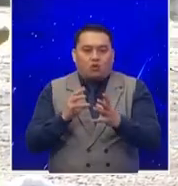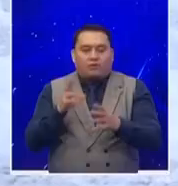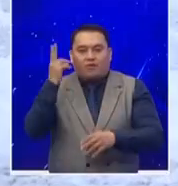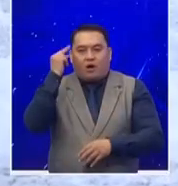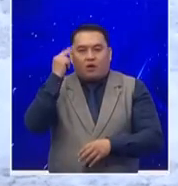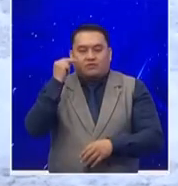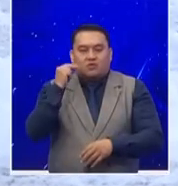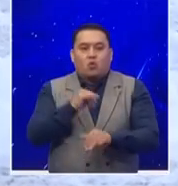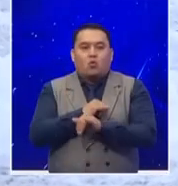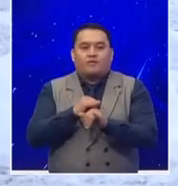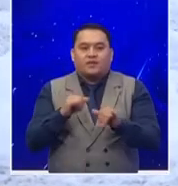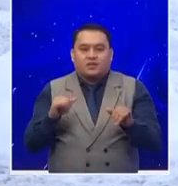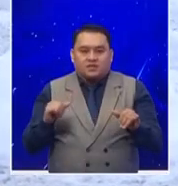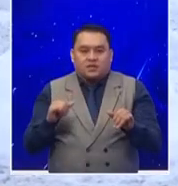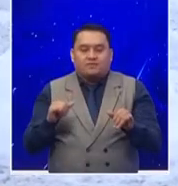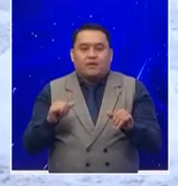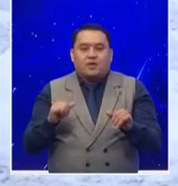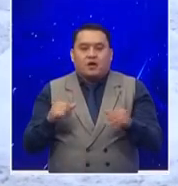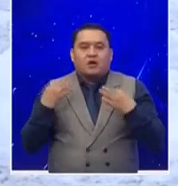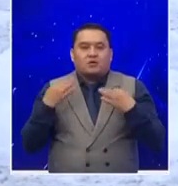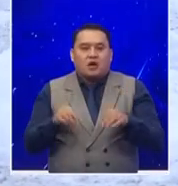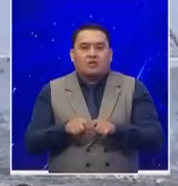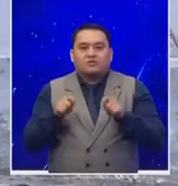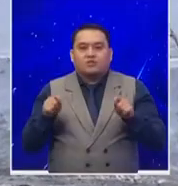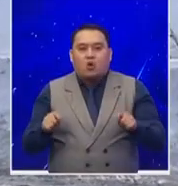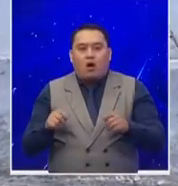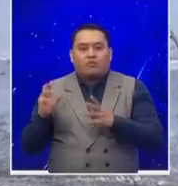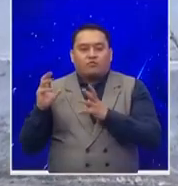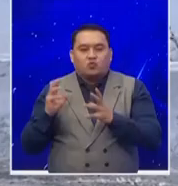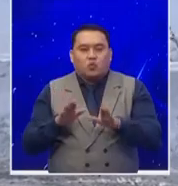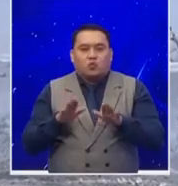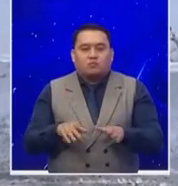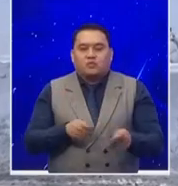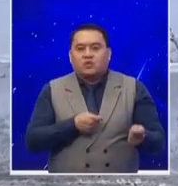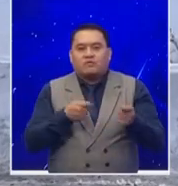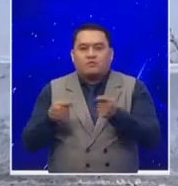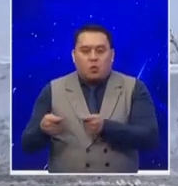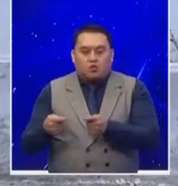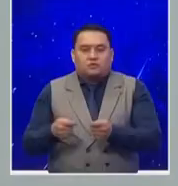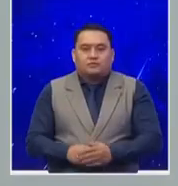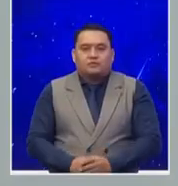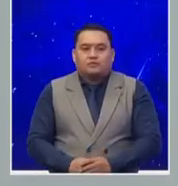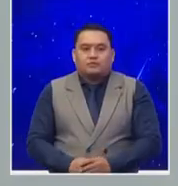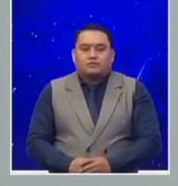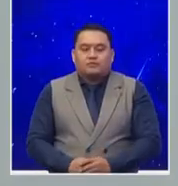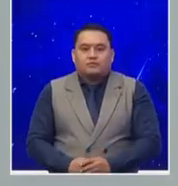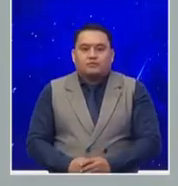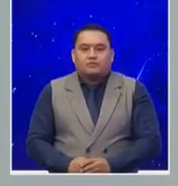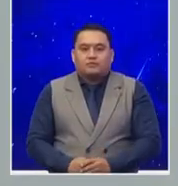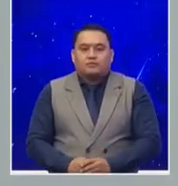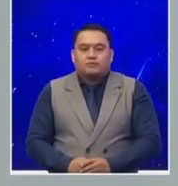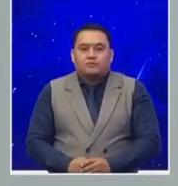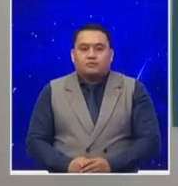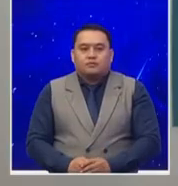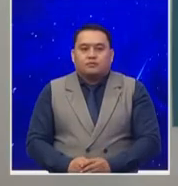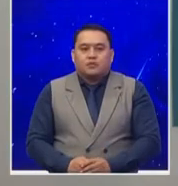количество в час пик увеличится. При этом допустят открытие всех дверей автобусов при посадке или высадке пассажиров.